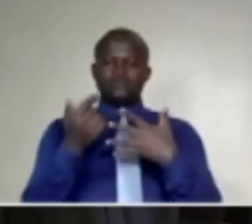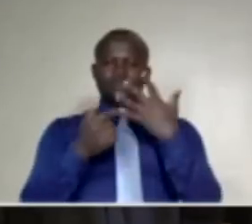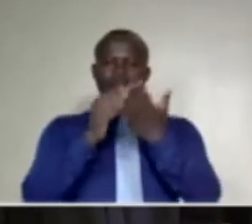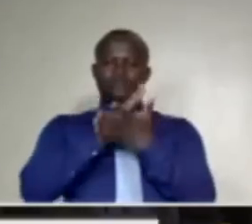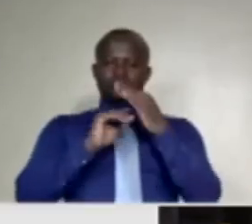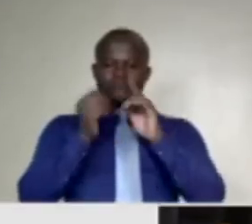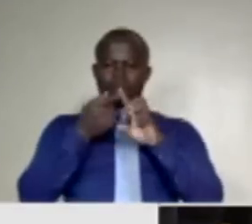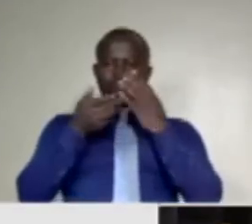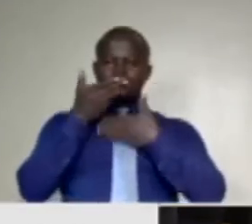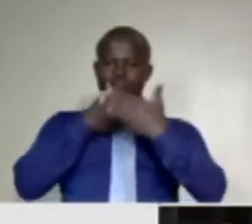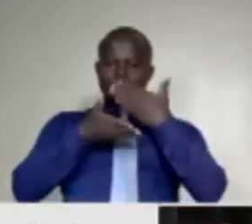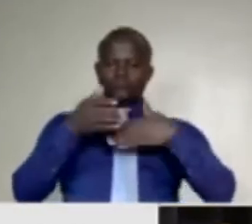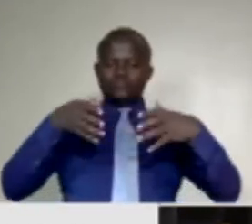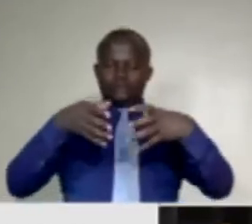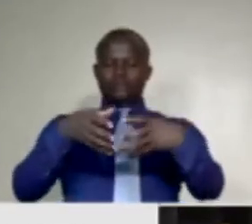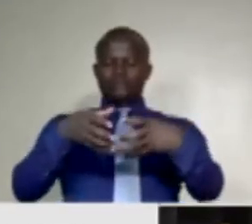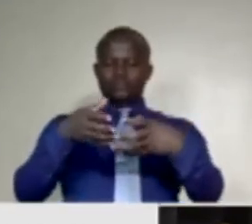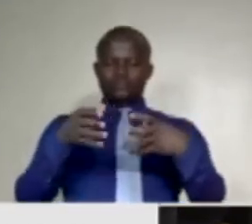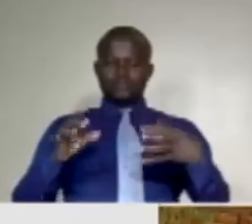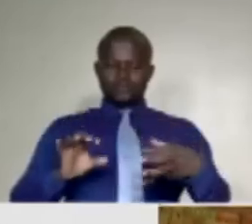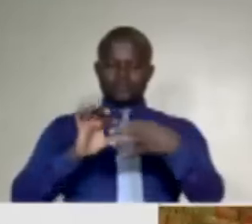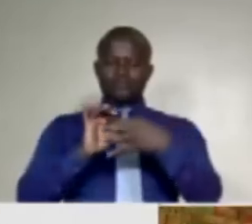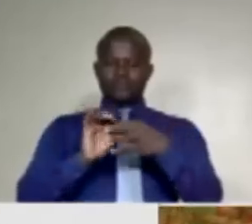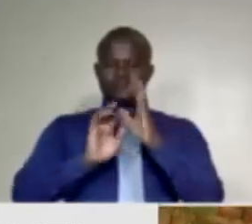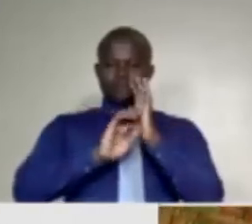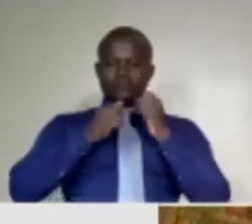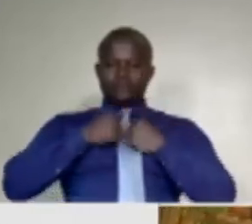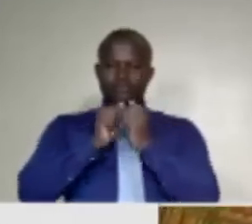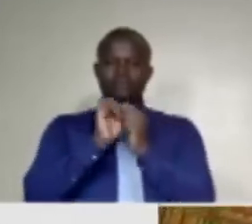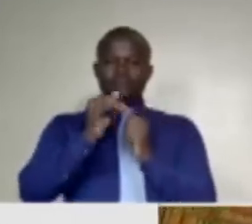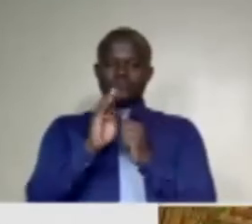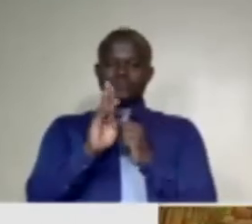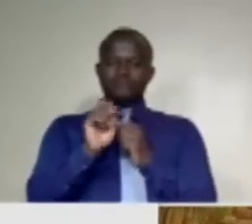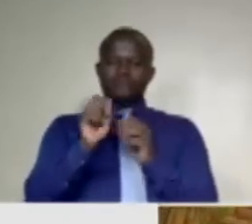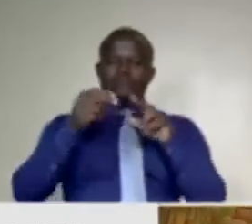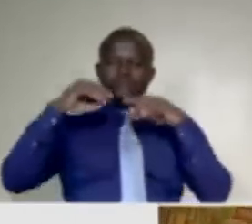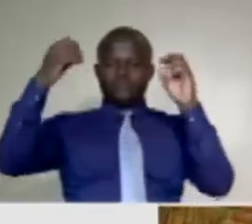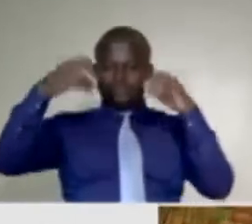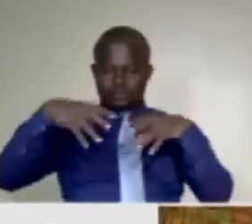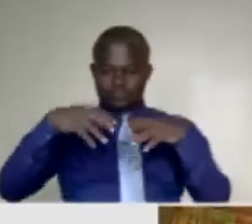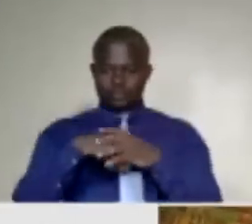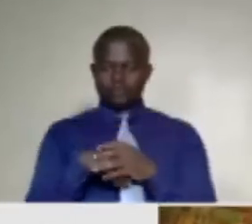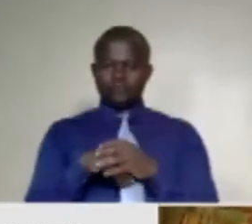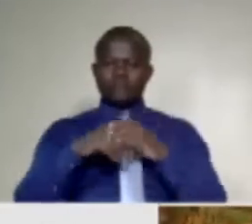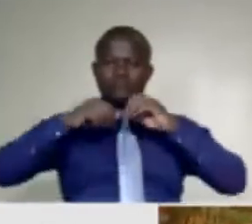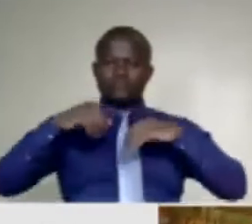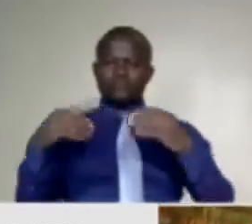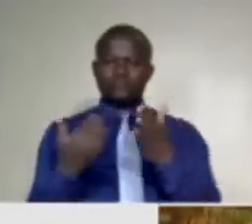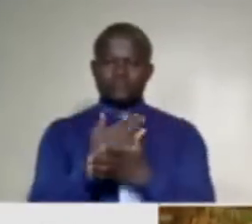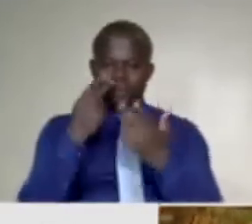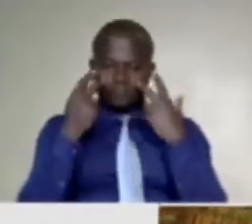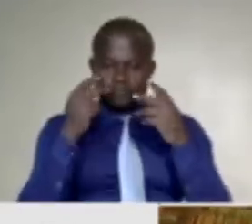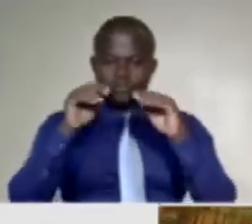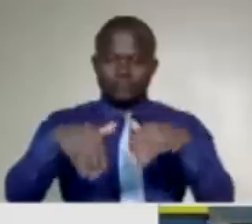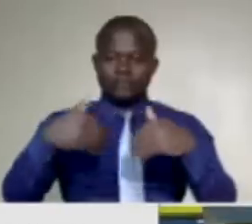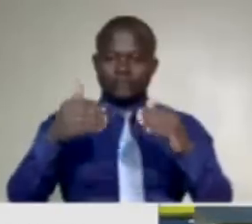imwe mu byavuye mu biganiro byahuje itsinda rihuriweho ry'intumwa z'u Rwanda na Djibouti byabereye i Kigali. Amasezerano mashya arebana